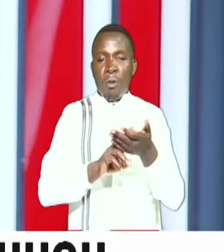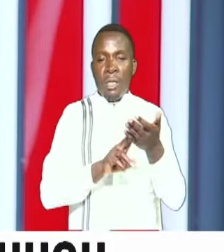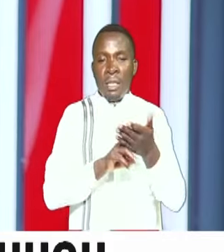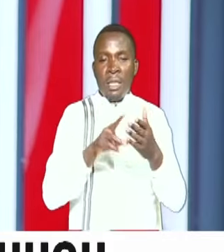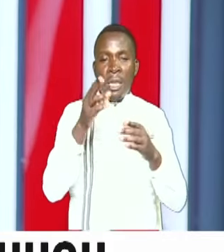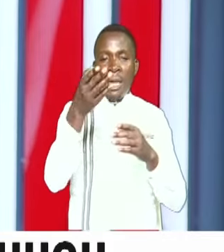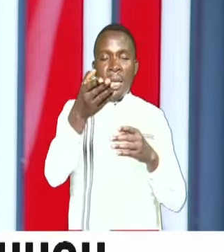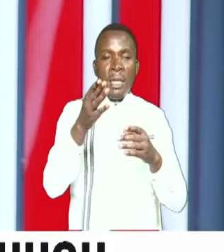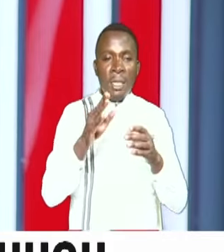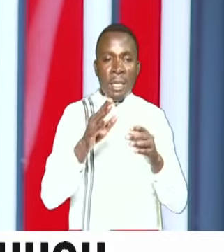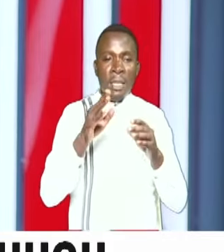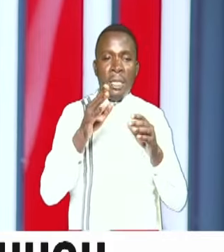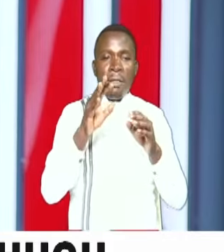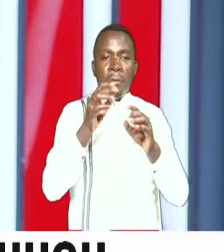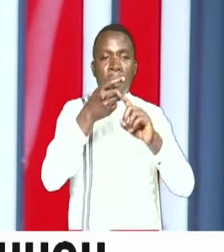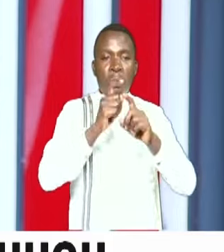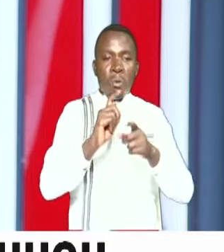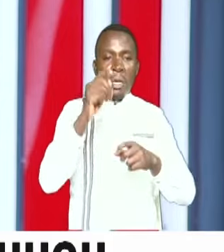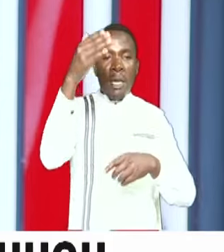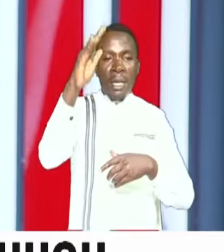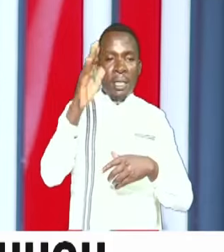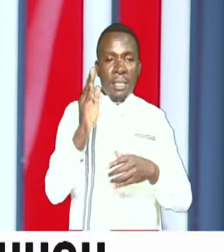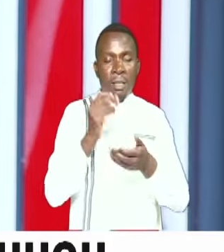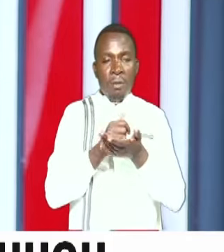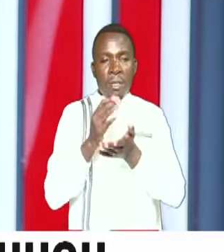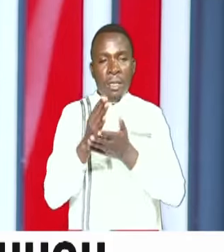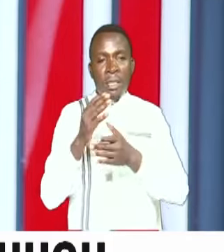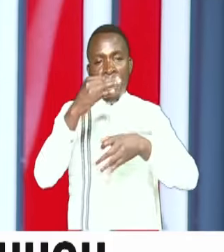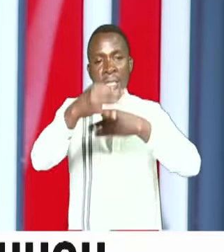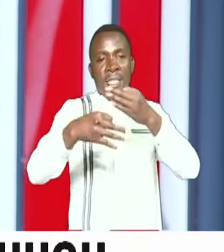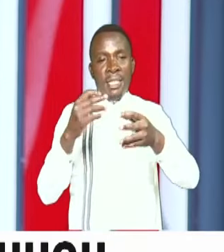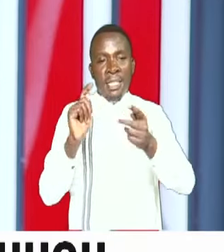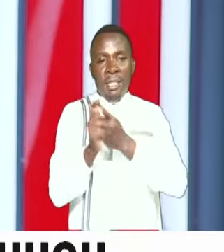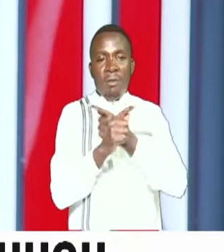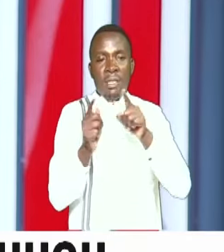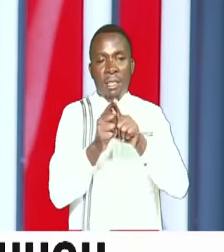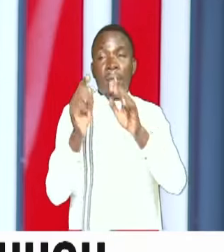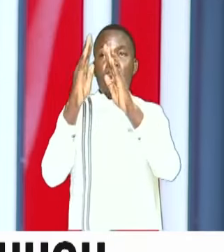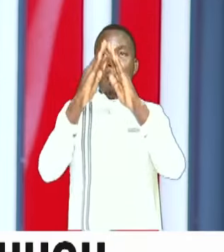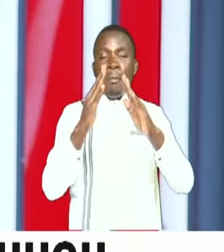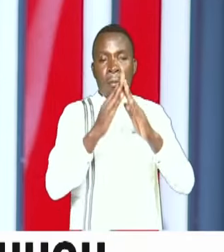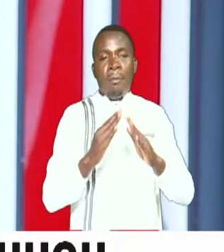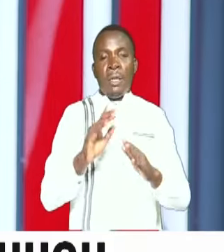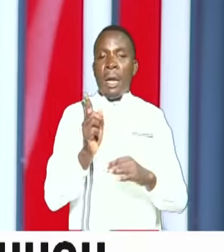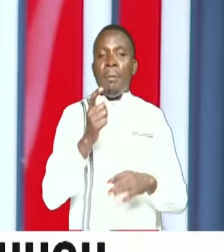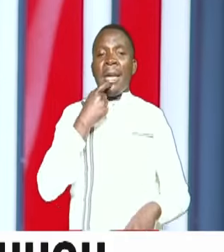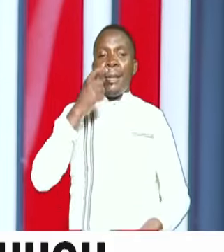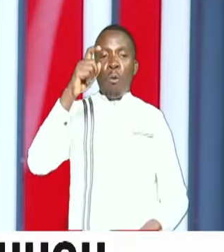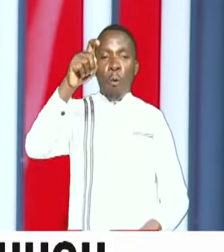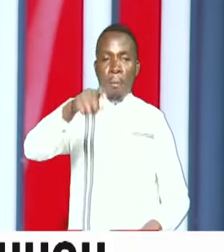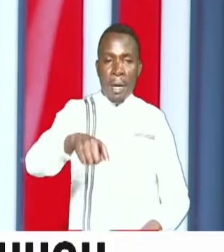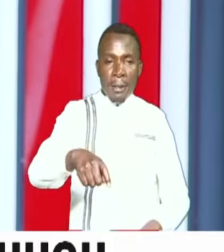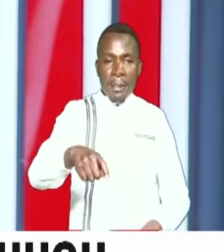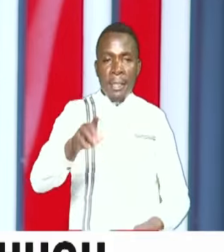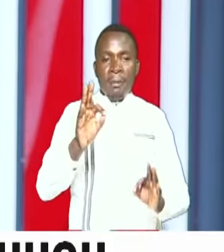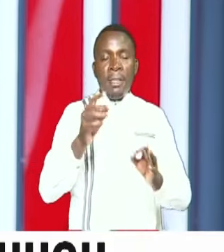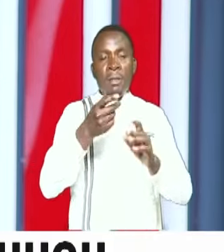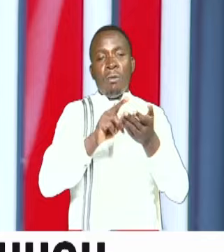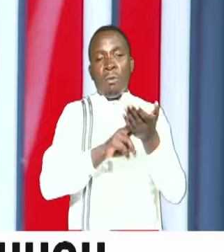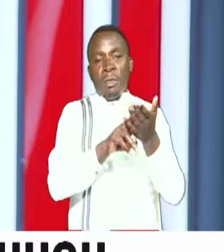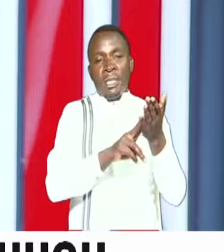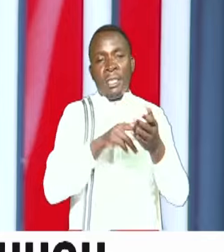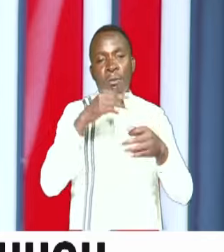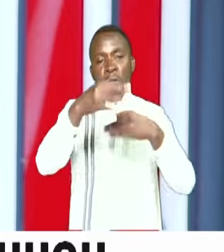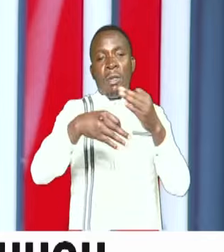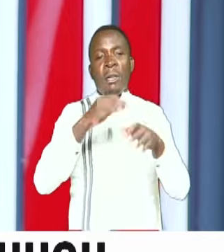ibyo bigomba gutumizwa hanze kuko ubu isi yabaye nk'umudugudu ntabwo bikiri ngombwa ko ibyo ukoresha mu ruganda